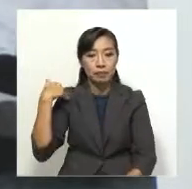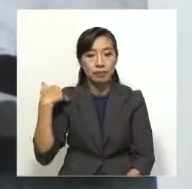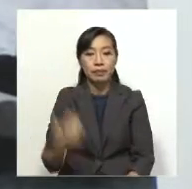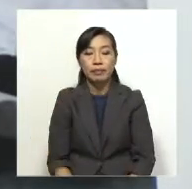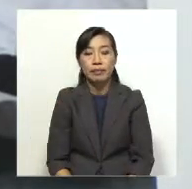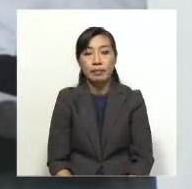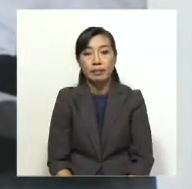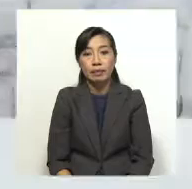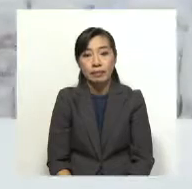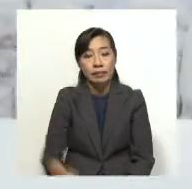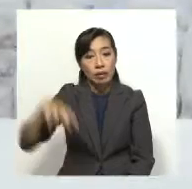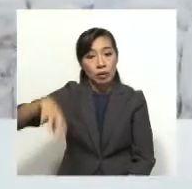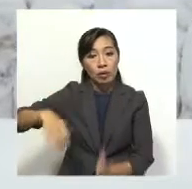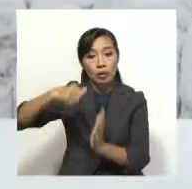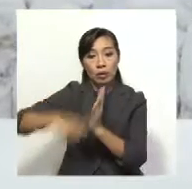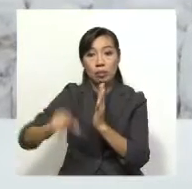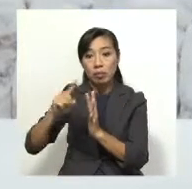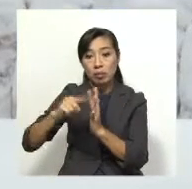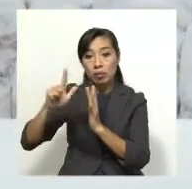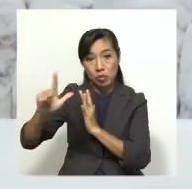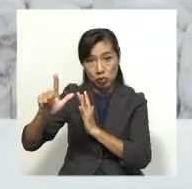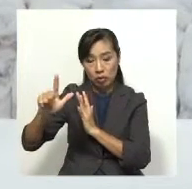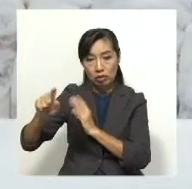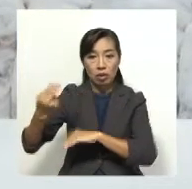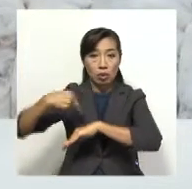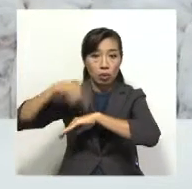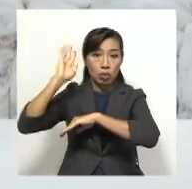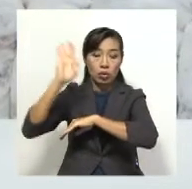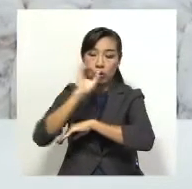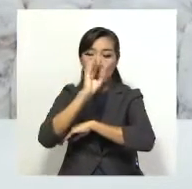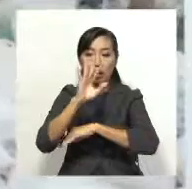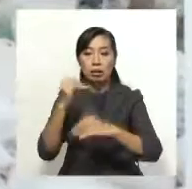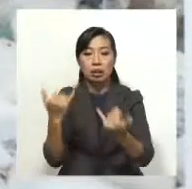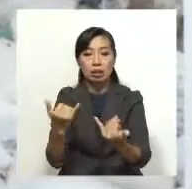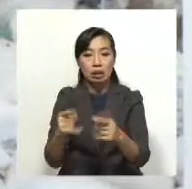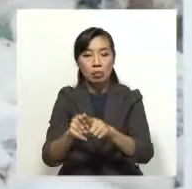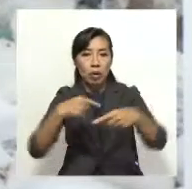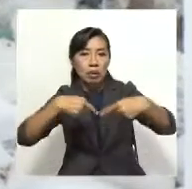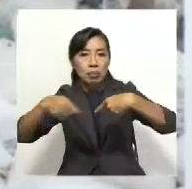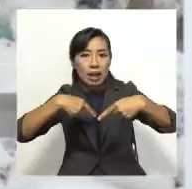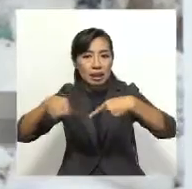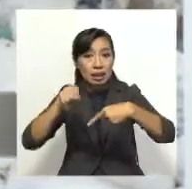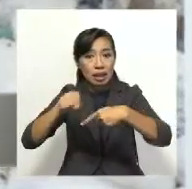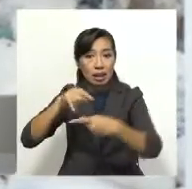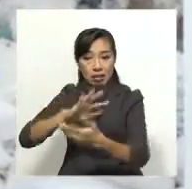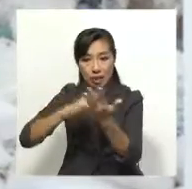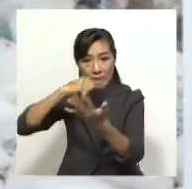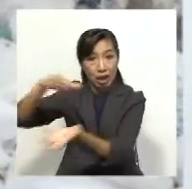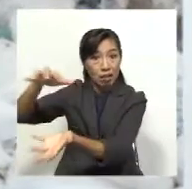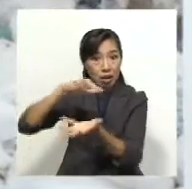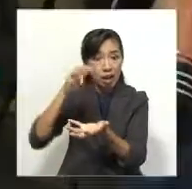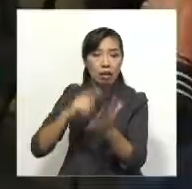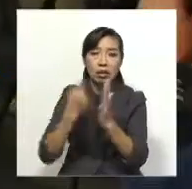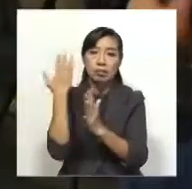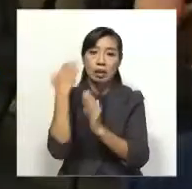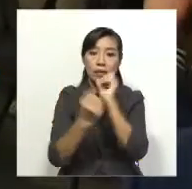กิดศรีพันธ์รองโฆษกกรมศุลกากรนะคะก็ได้เปิดเผยค่ะถึงสถิติการนำเข้าเศษพลาสติกตั้งแต่ปี2560